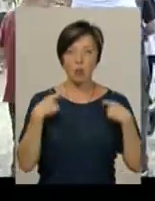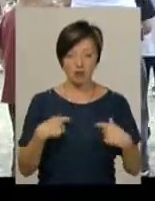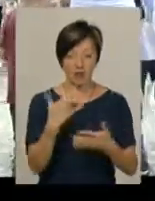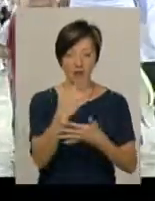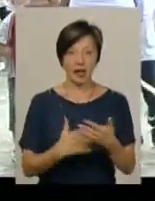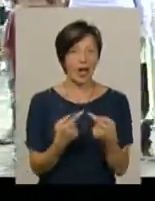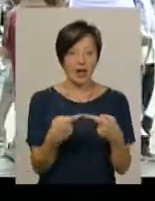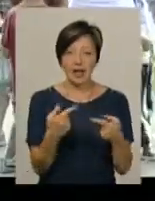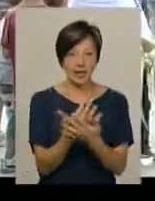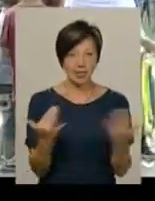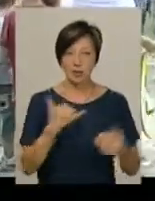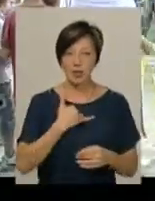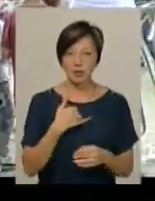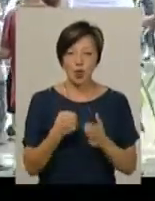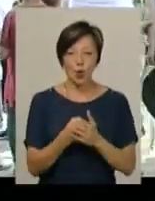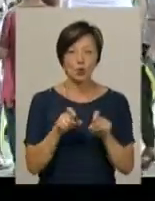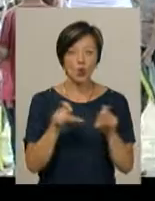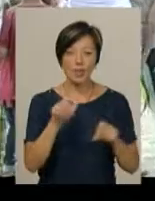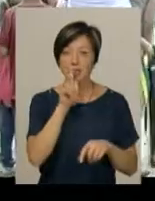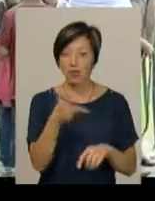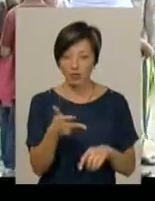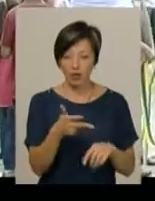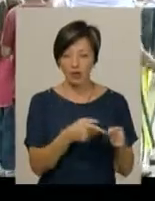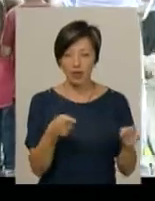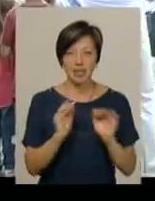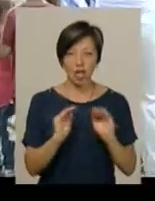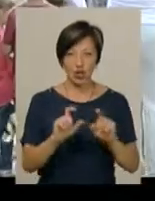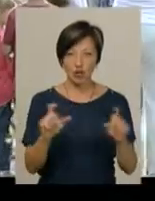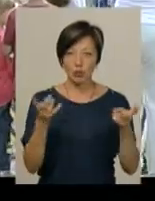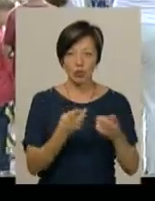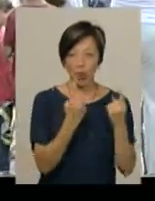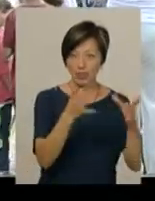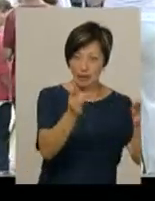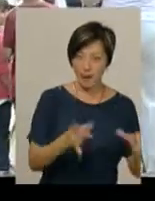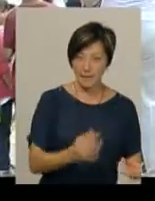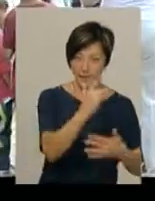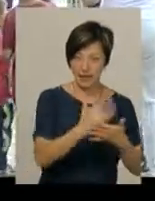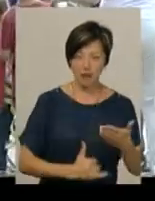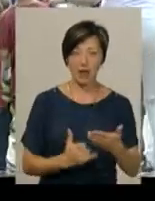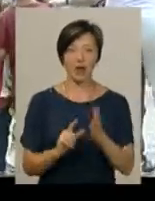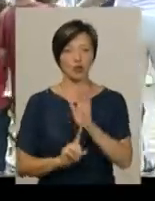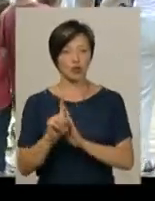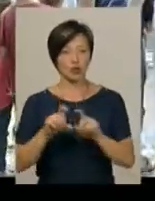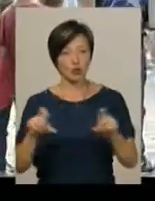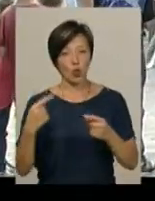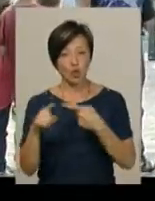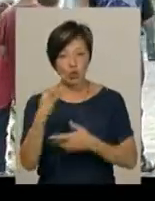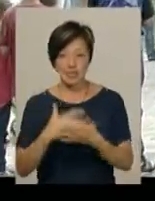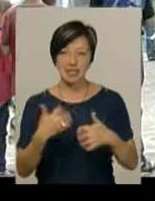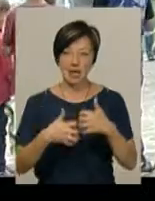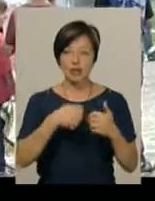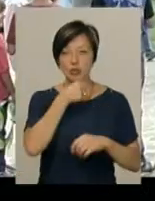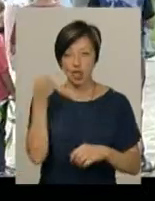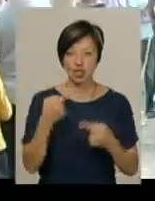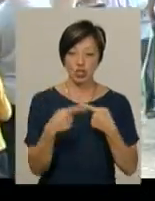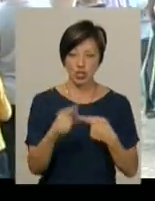є різним. В нас є дошкільнятка від 3 років, тобто зрозуміло, що в дитячий садочок потрібен один набір канцтоварів, на початкову школу інший, на середню і старшу